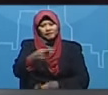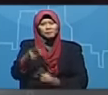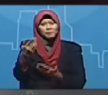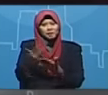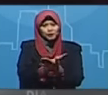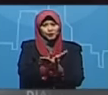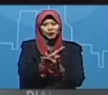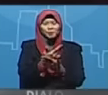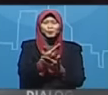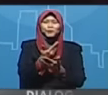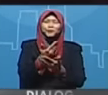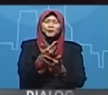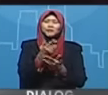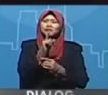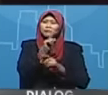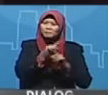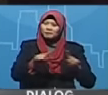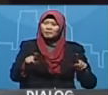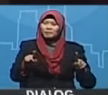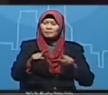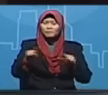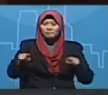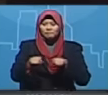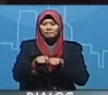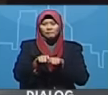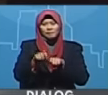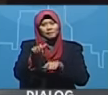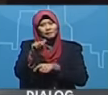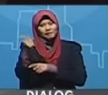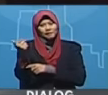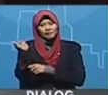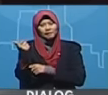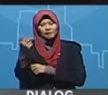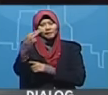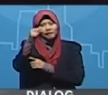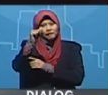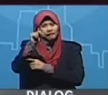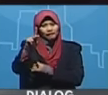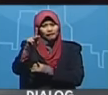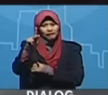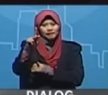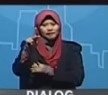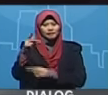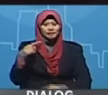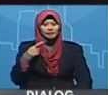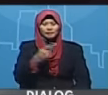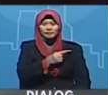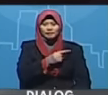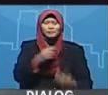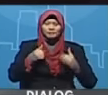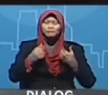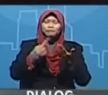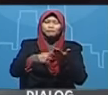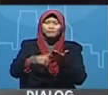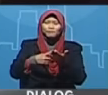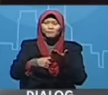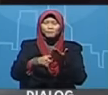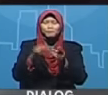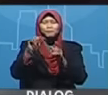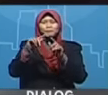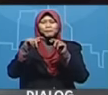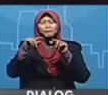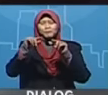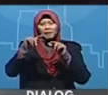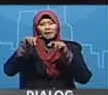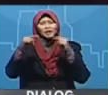yang sama di Studio 1, namun dalam platform yang berbeza. Dalam rancangan Suara Kita Hak Kita juga kita pernah bicarakan tentang penipuan pakej umrah ini. Jadi